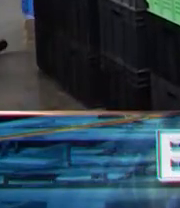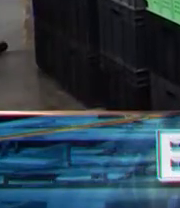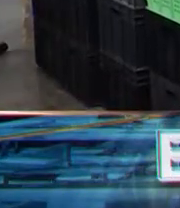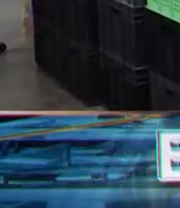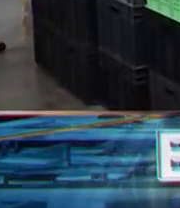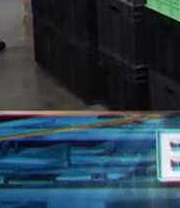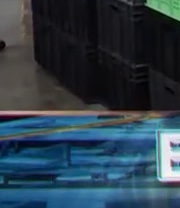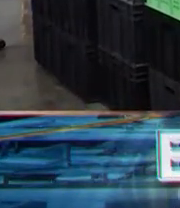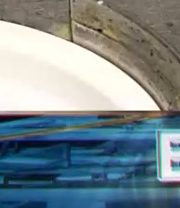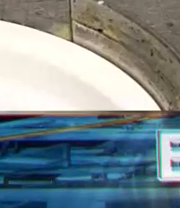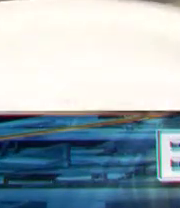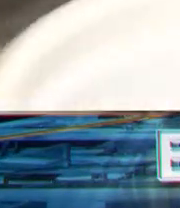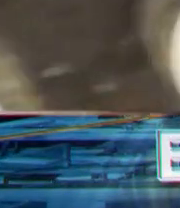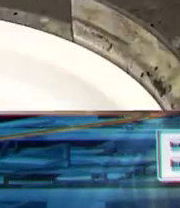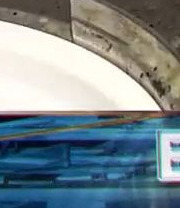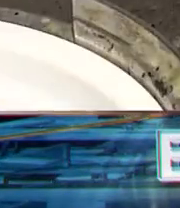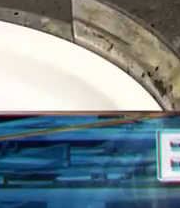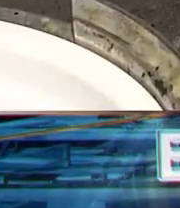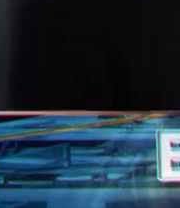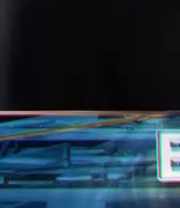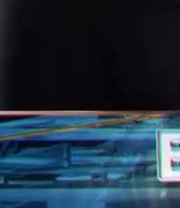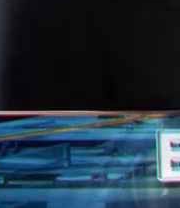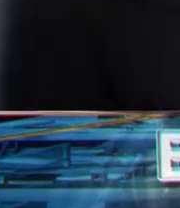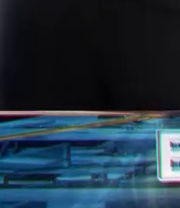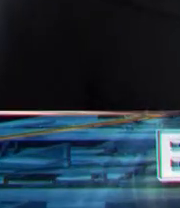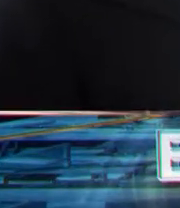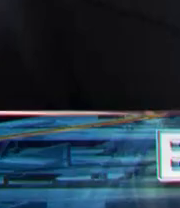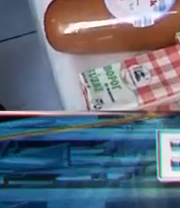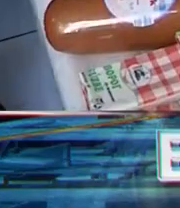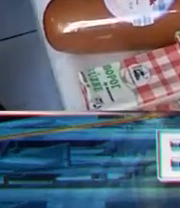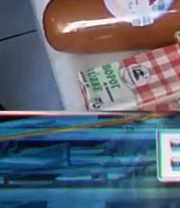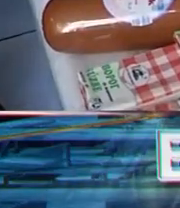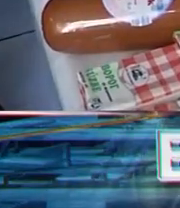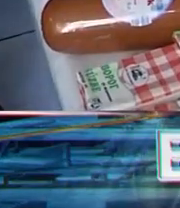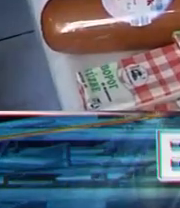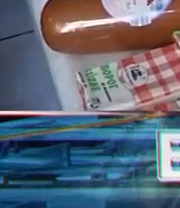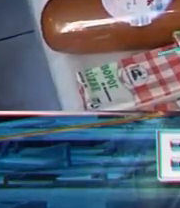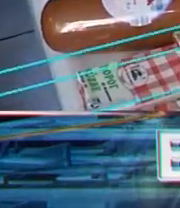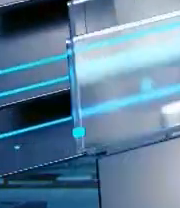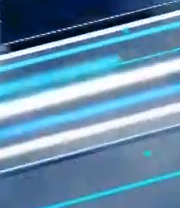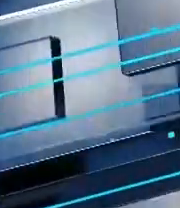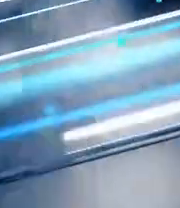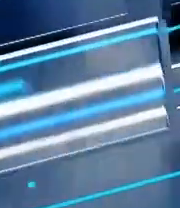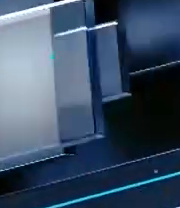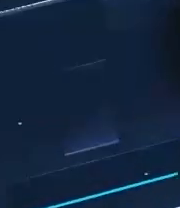Сархан сүт зауыты қуаттылығын арттырды. Тәулігіне 80 тонна сүт өңдеп, 15 түрлі өнім шығарады.